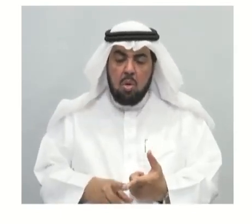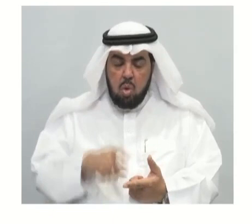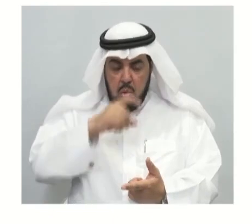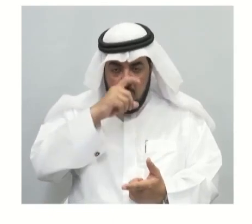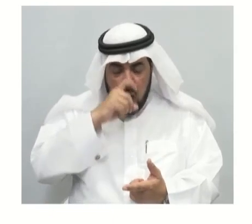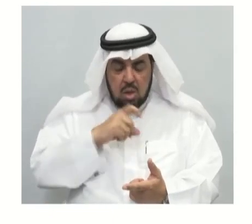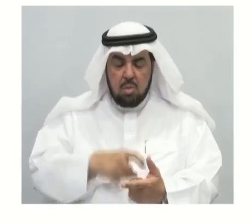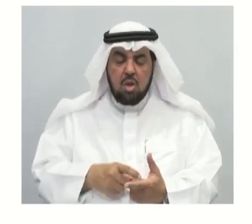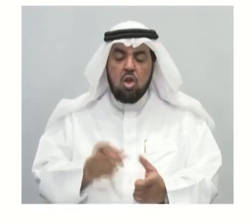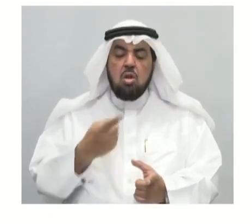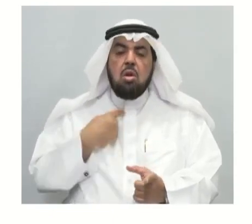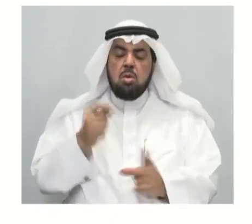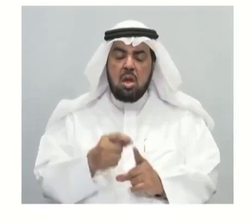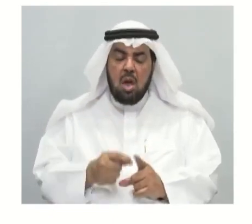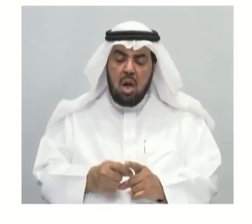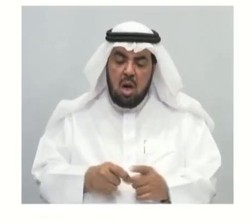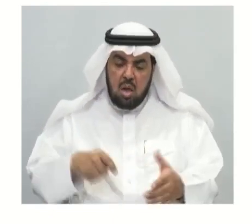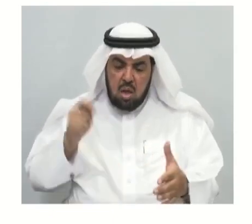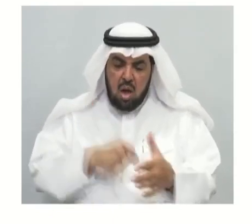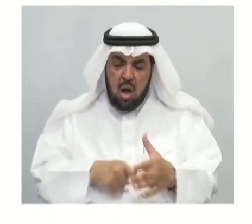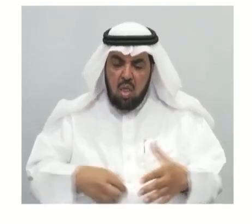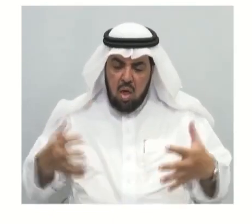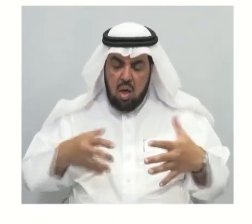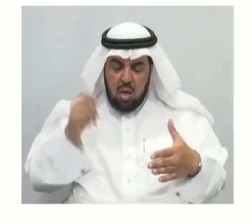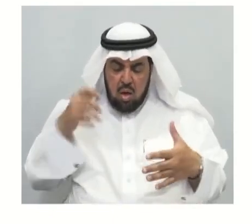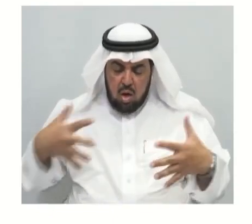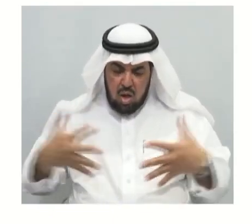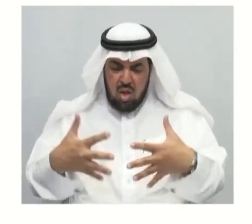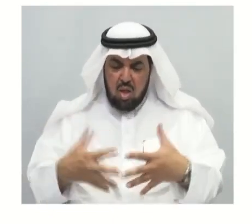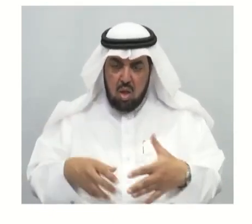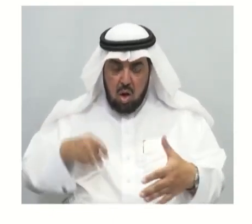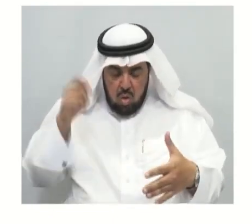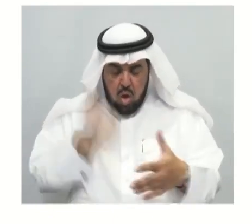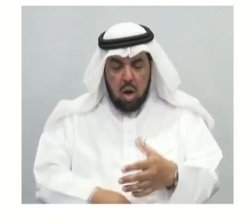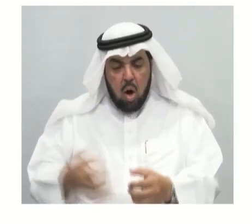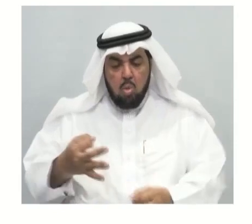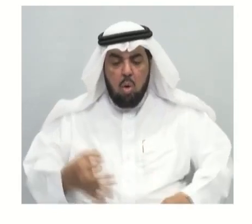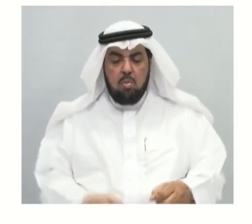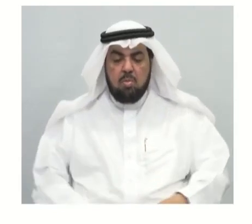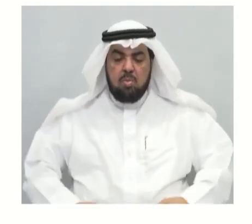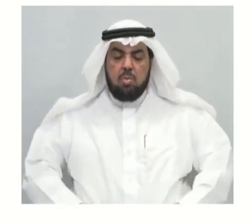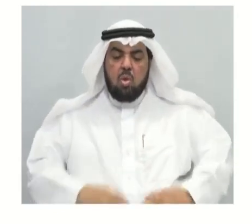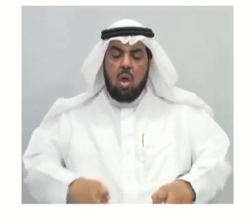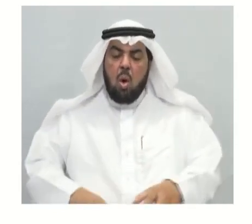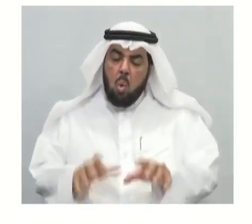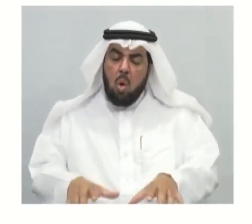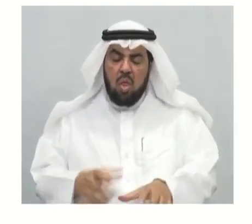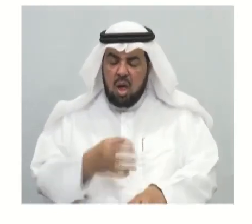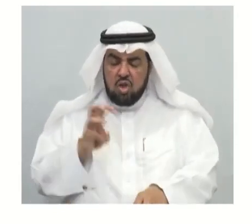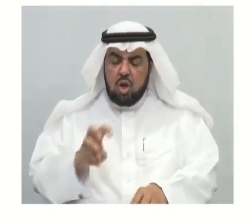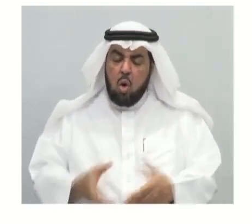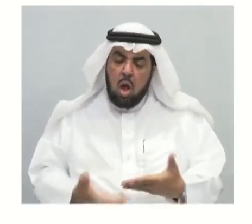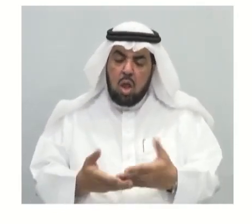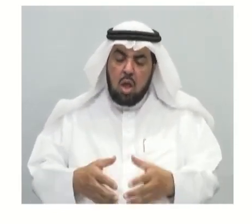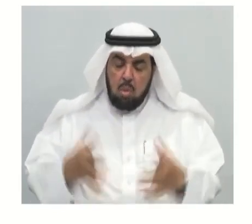عندما تهدف الشركه الى اتخاذ قرار مهم حيث يحلل التقرير وضع الشركه ويقدم